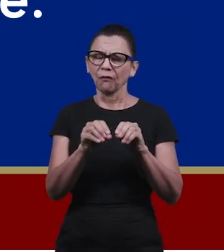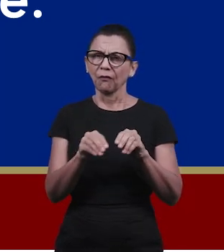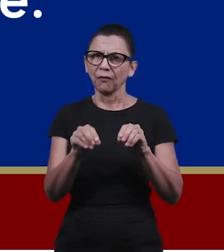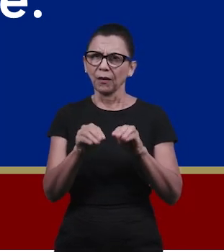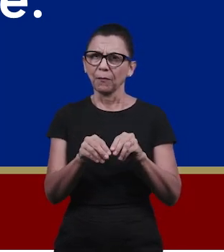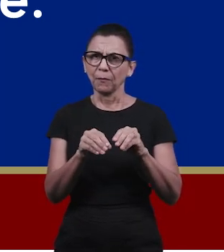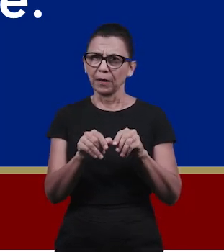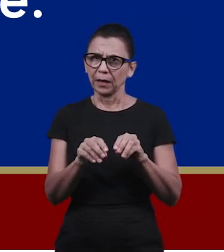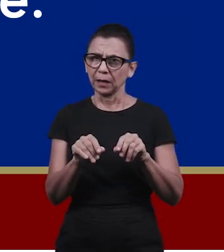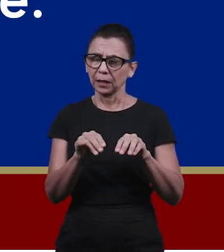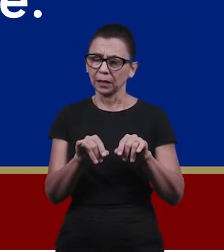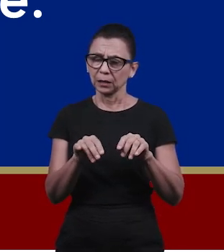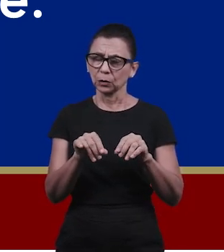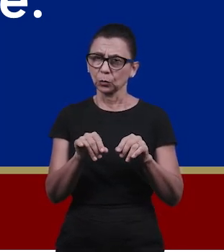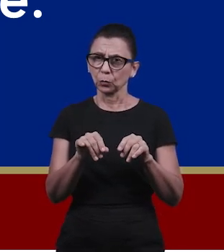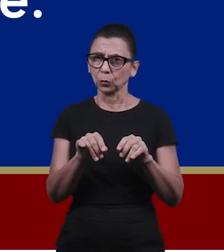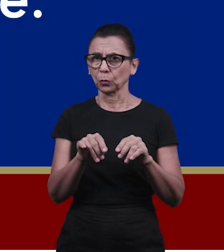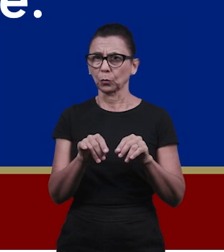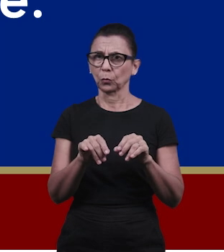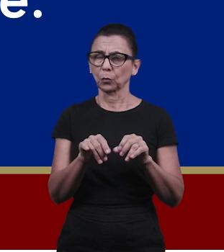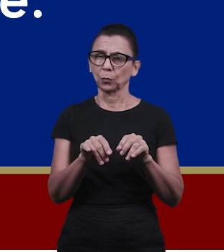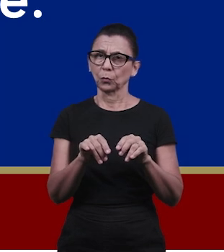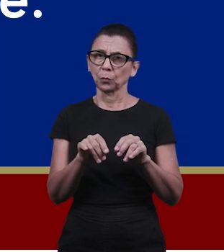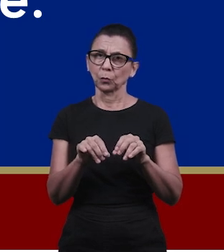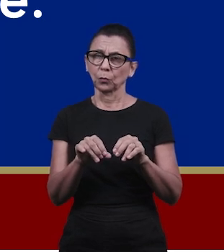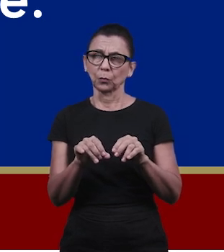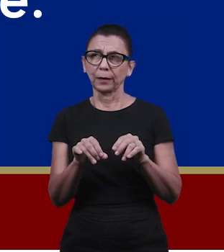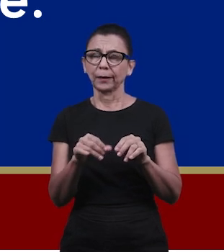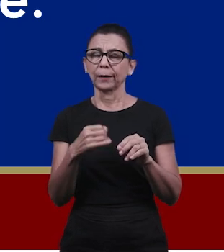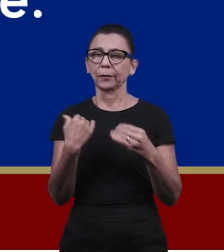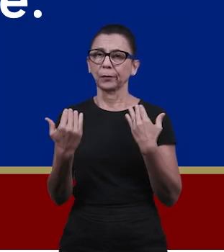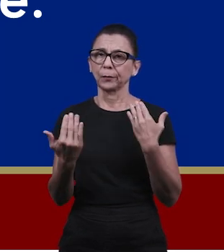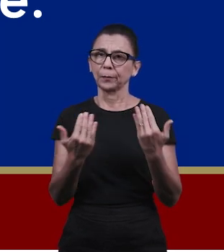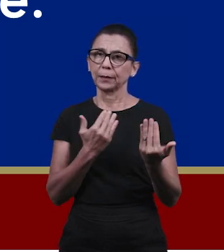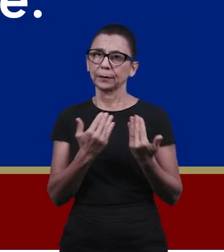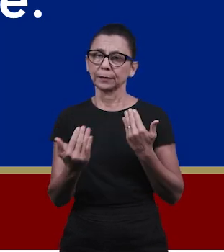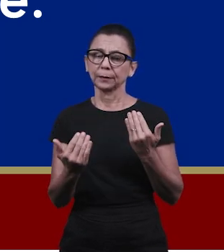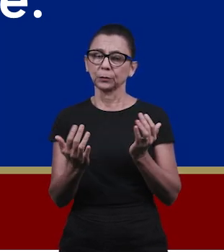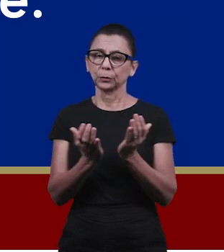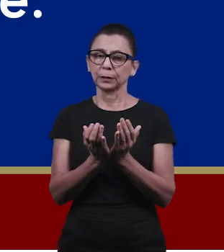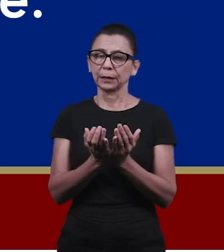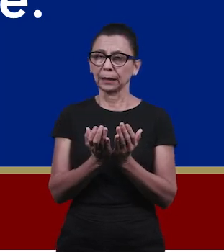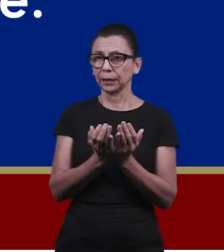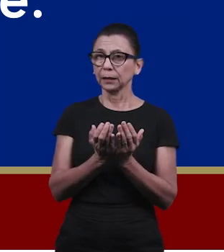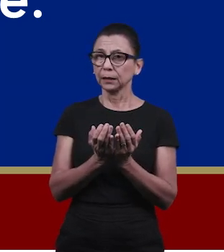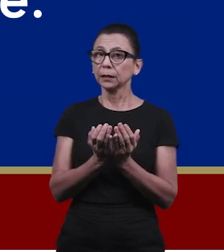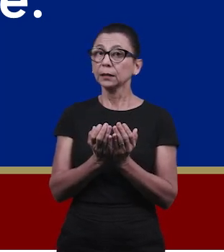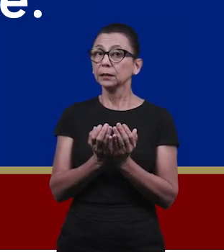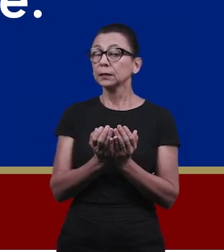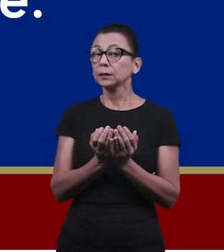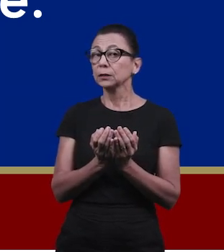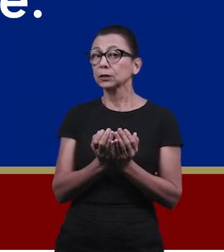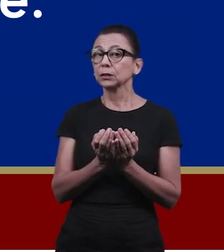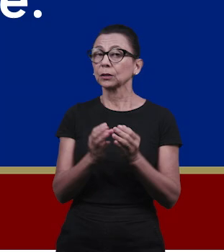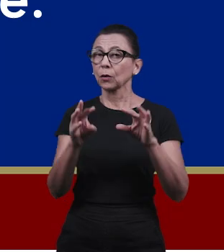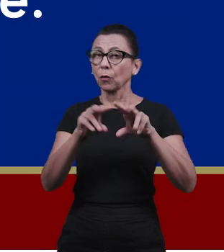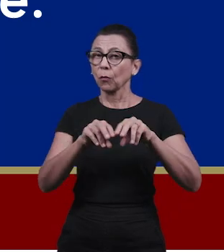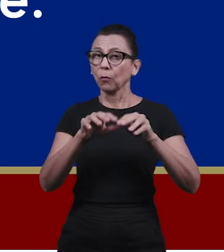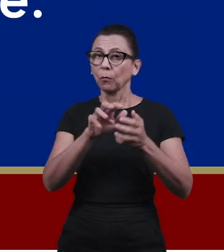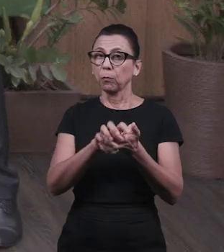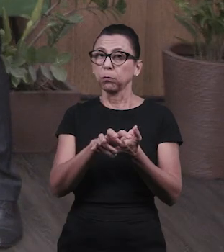Очистите старую закваску. В жизни человека, в жизни верующего Иисуса не должно быть